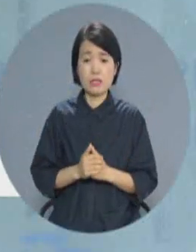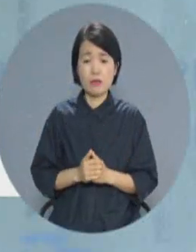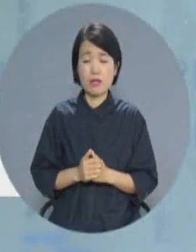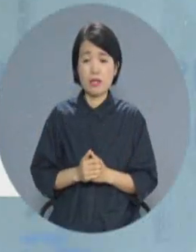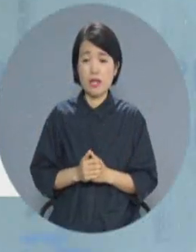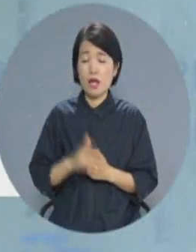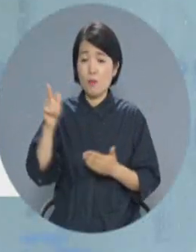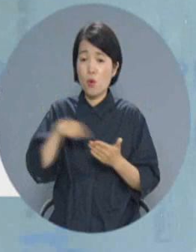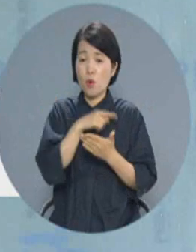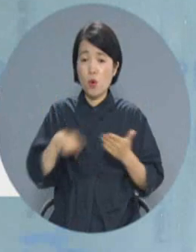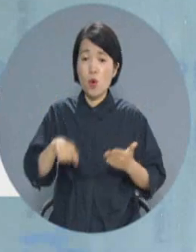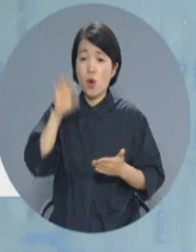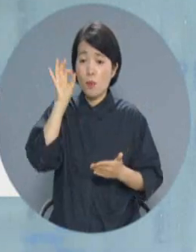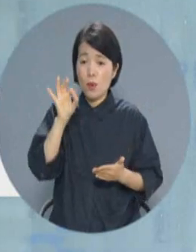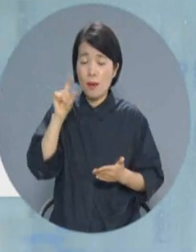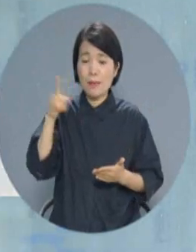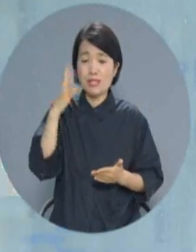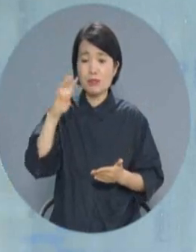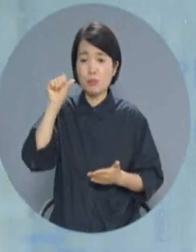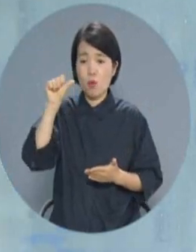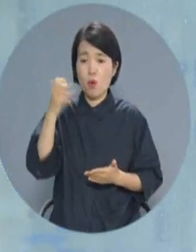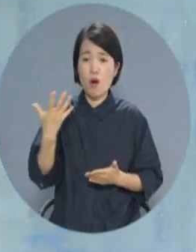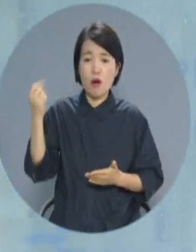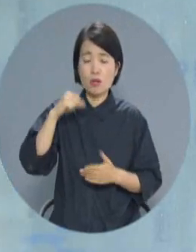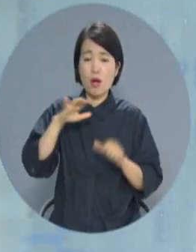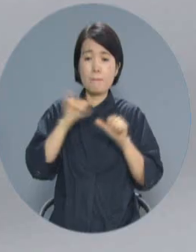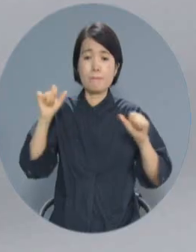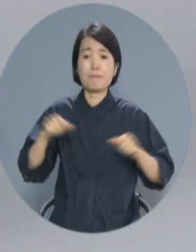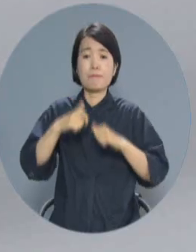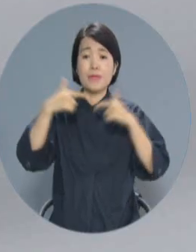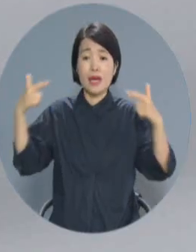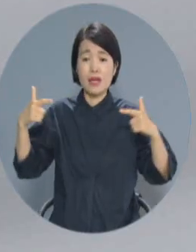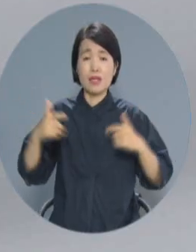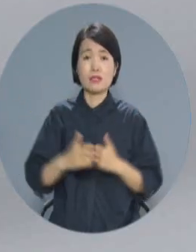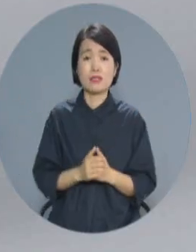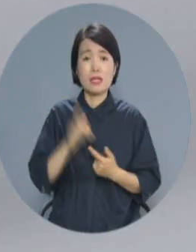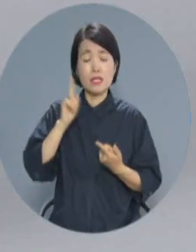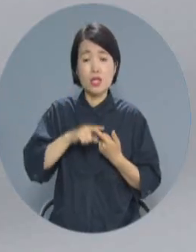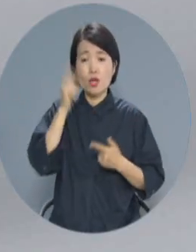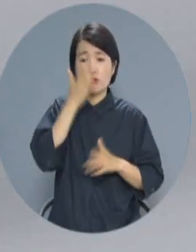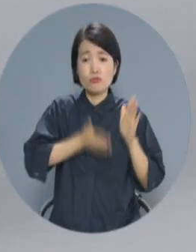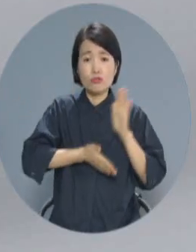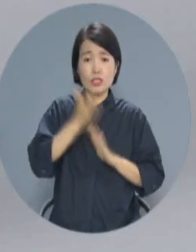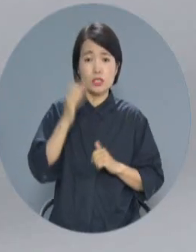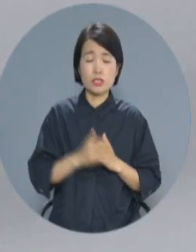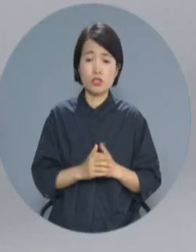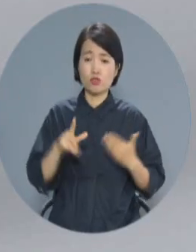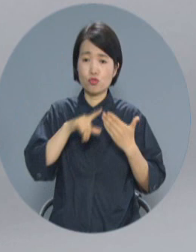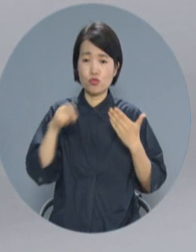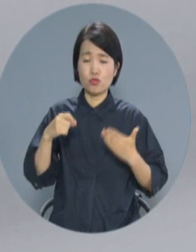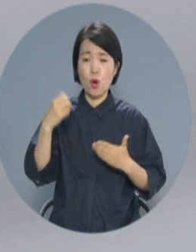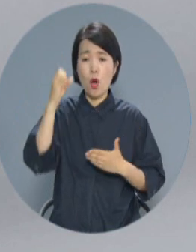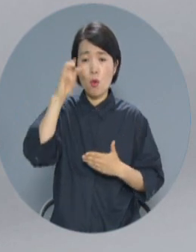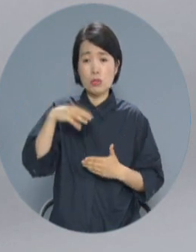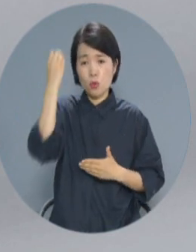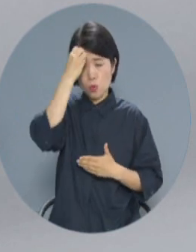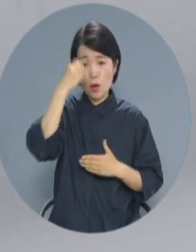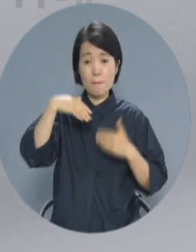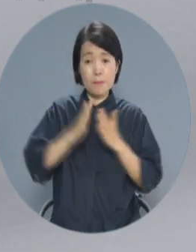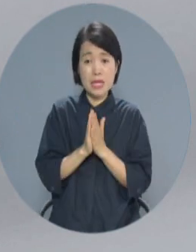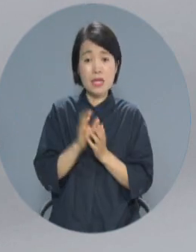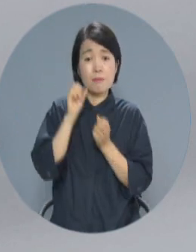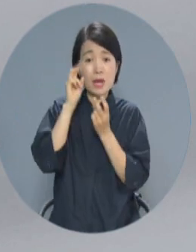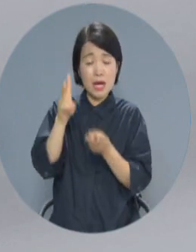금액이 134억 원으로 5배 넘게 늘어난 겁니다. 이에 대해 여수시는 오는 9월 광주고법